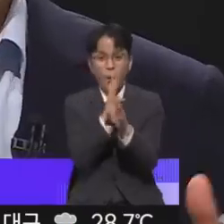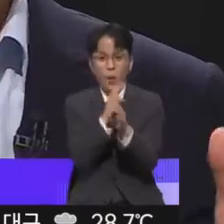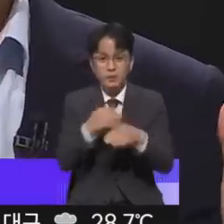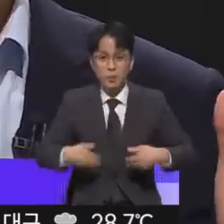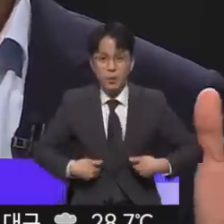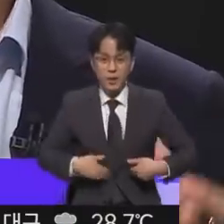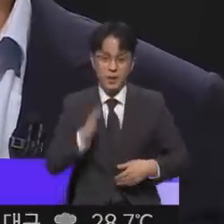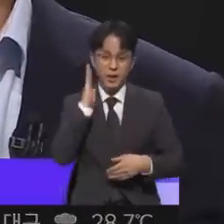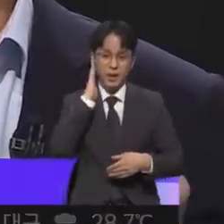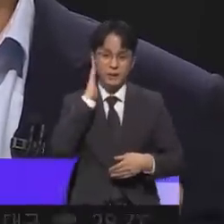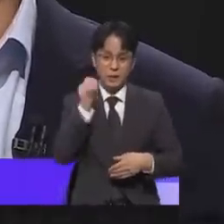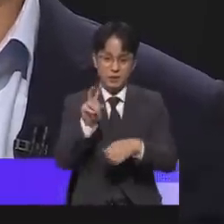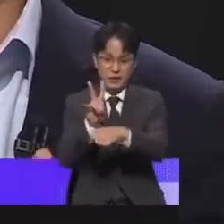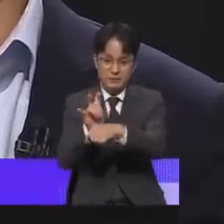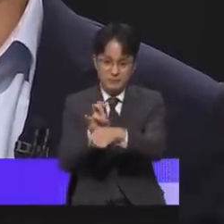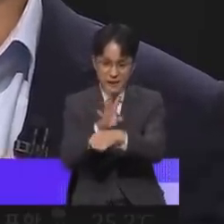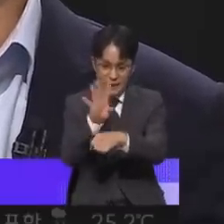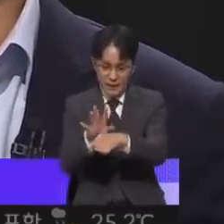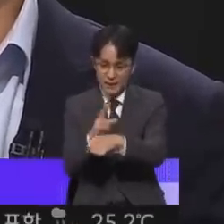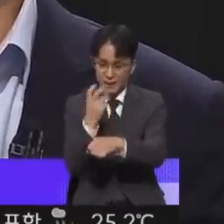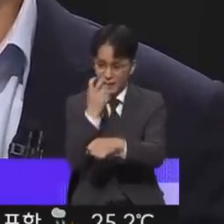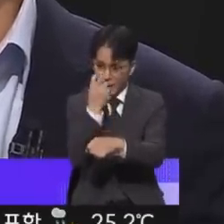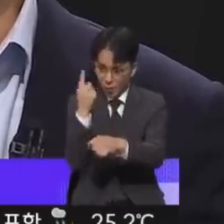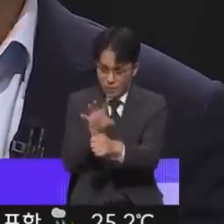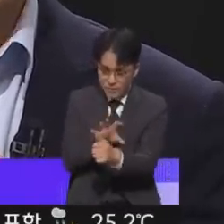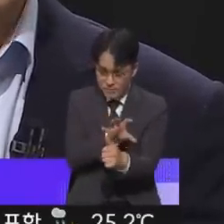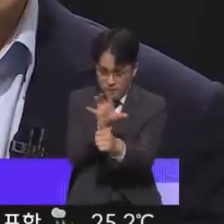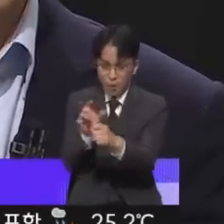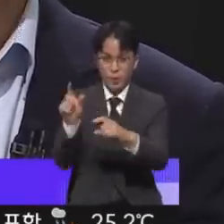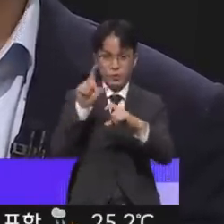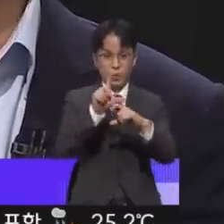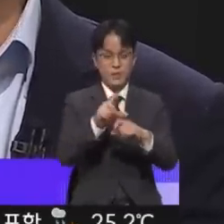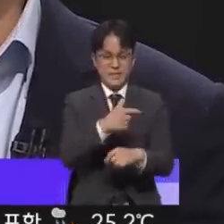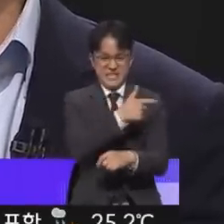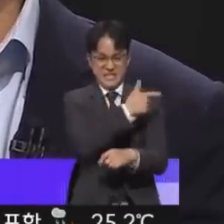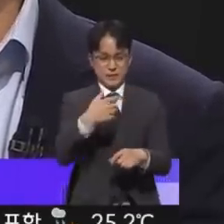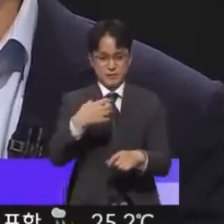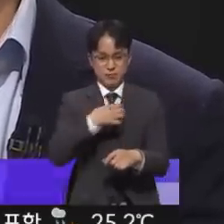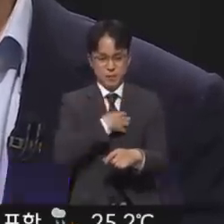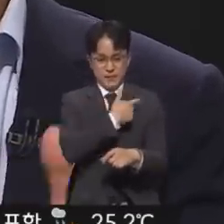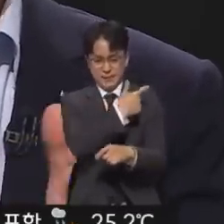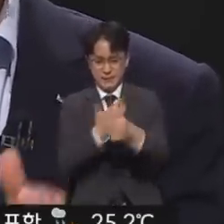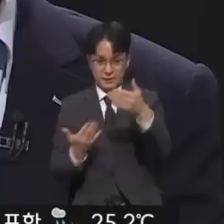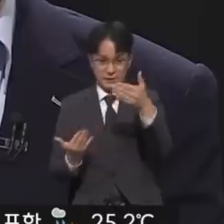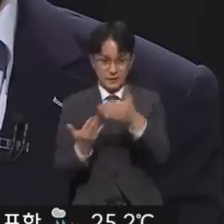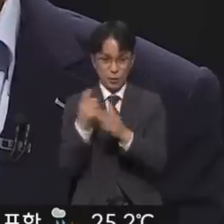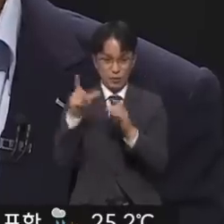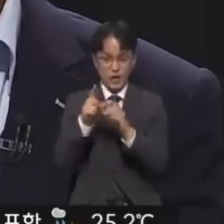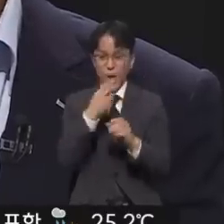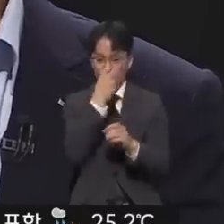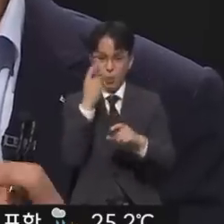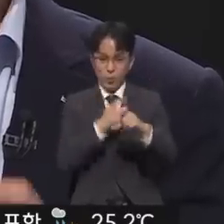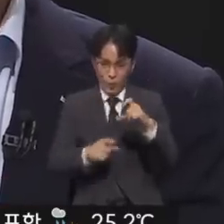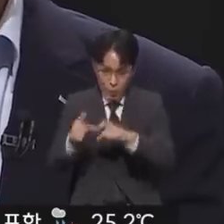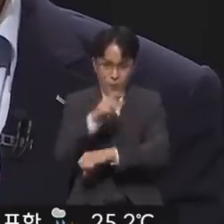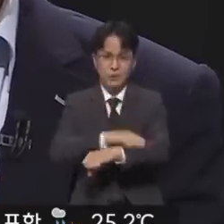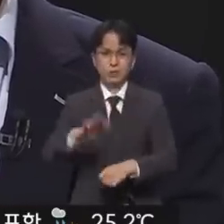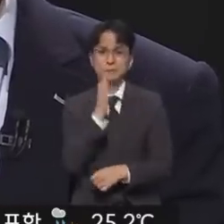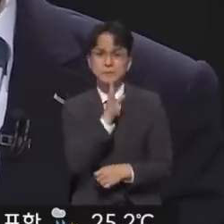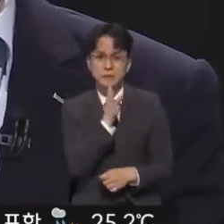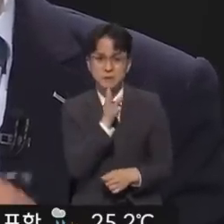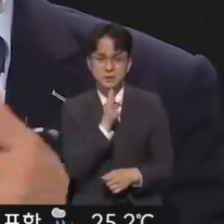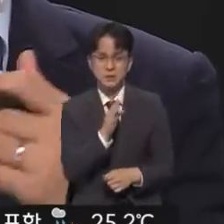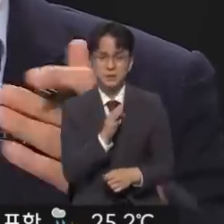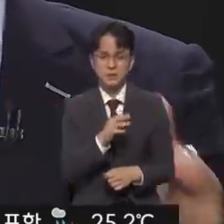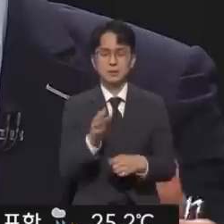이 긴급한 재난 상황이 됐을 때 앞 이상 상황이다 그럼 여기에서 부터 경우 실에서 도 대통령의